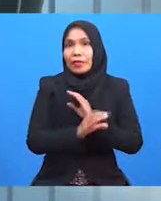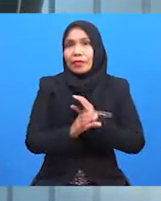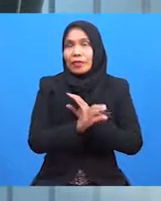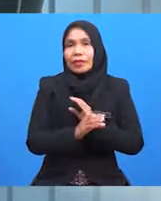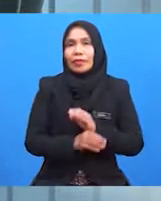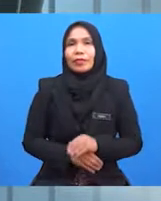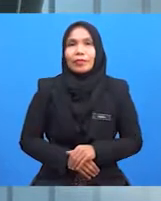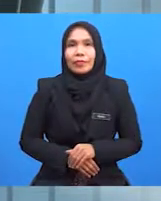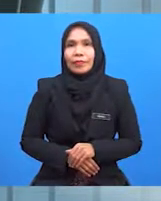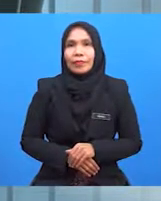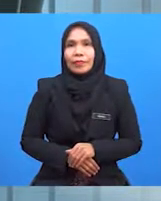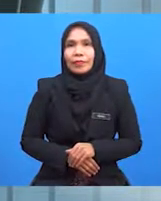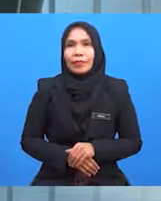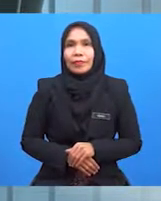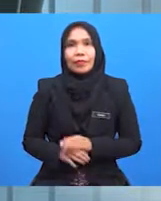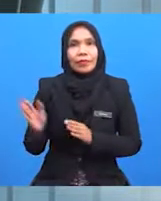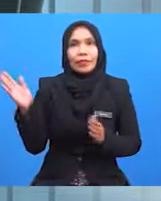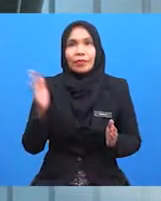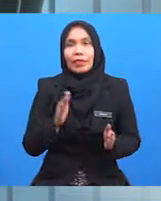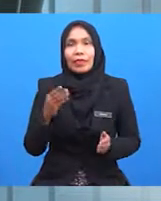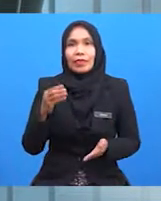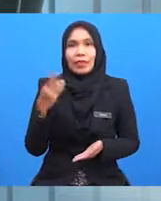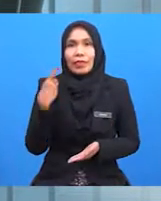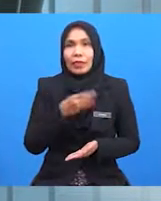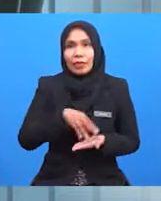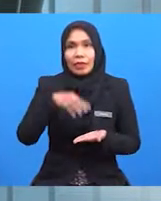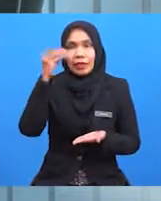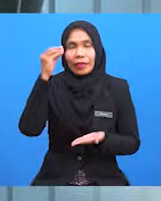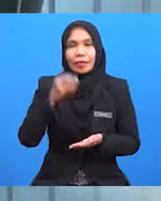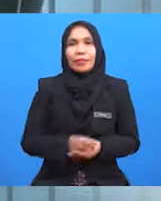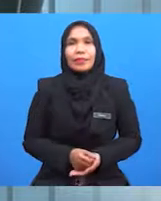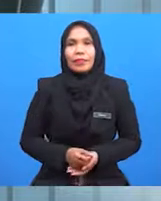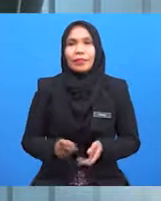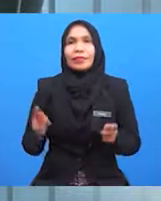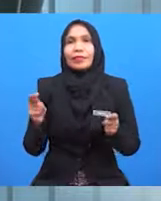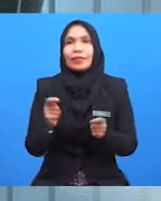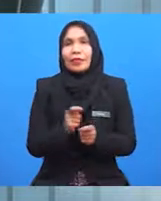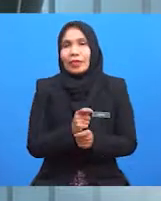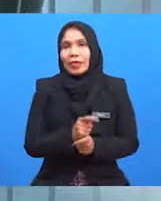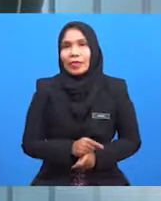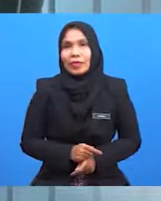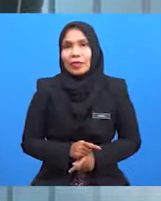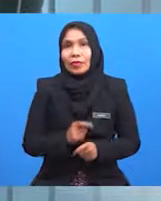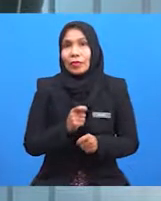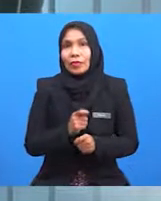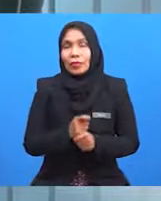menjawab soalan di atas, marilah kita belajar tentang fungsi Bank Negara